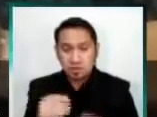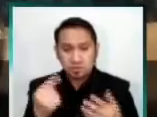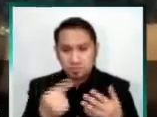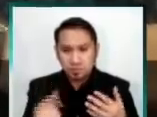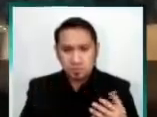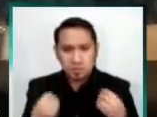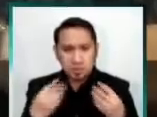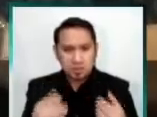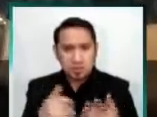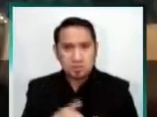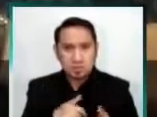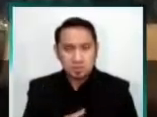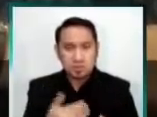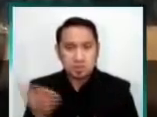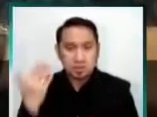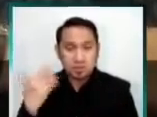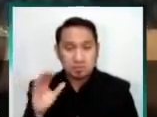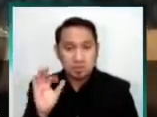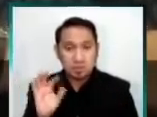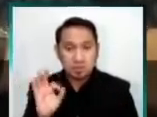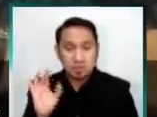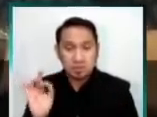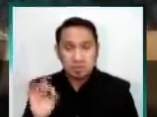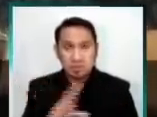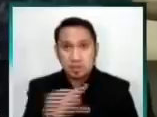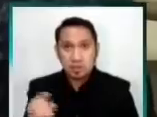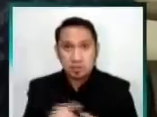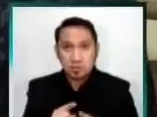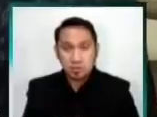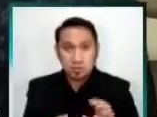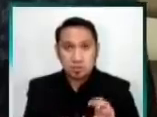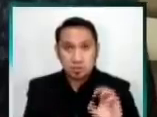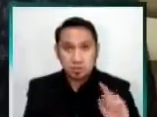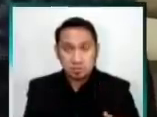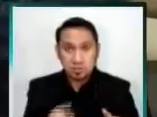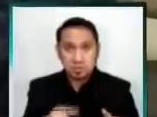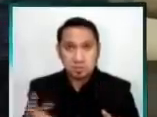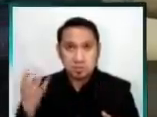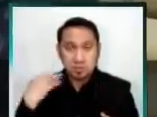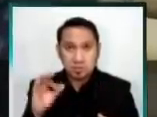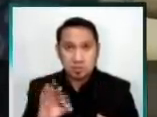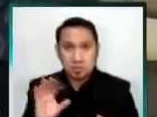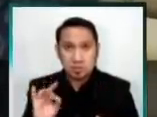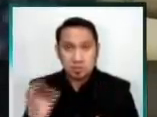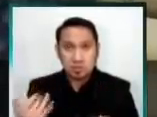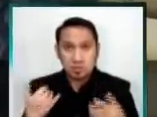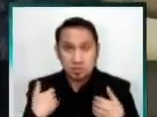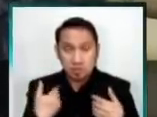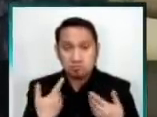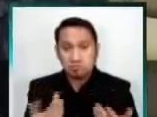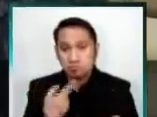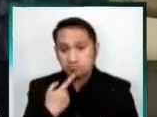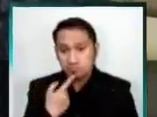Arts noong 1980 at CCP Centennial Honors for the Arts noong 1999. Nagpaabot na ng pakikiramay ang